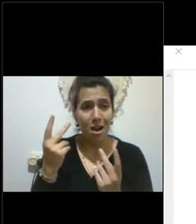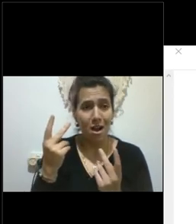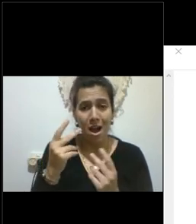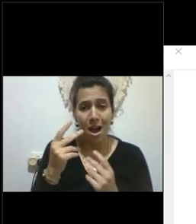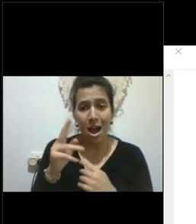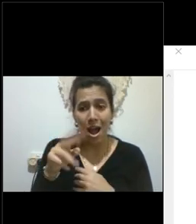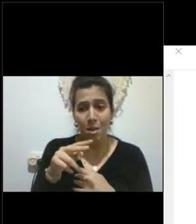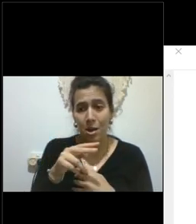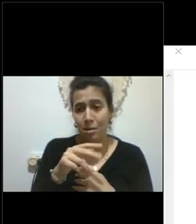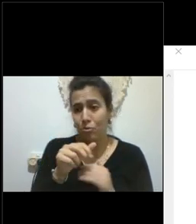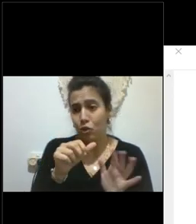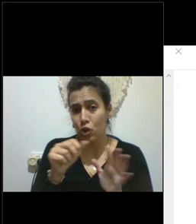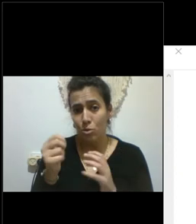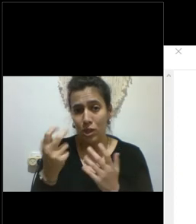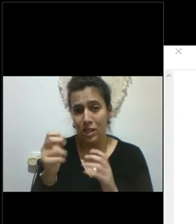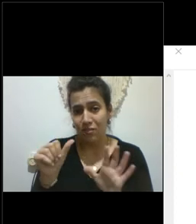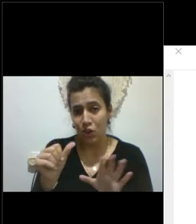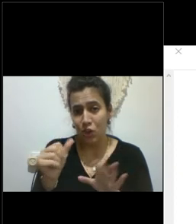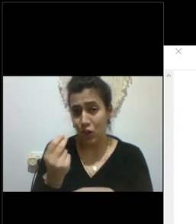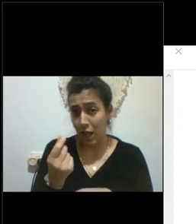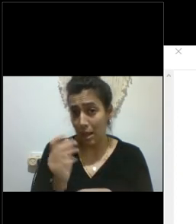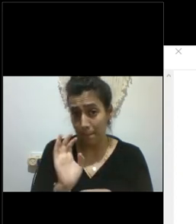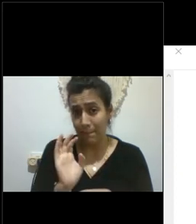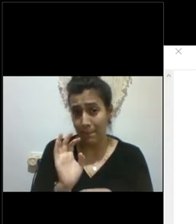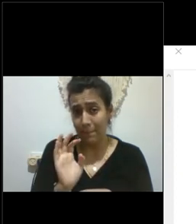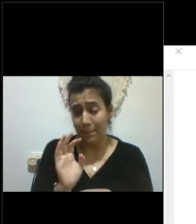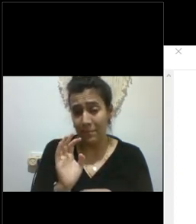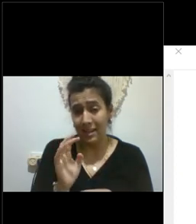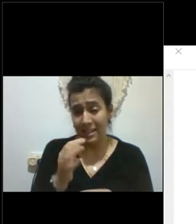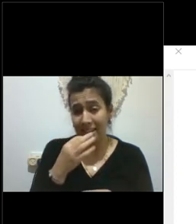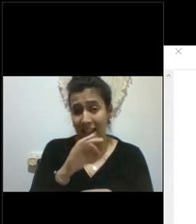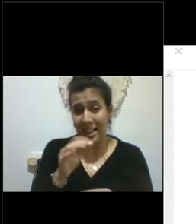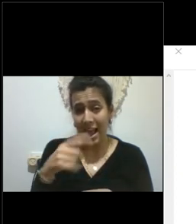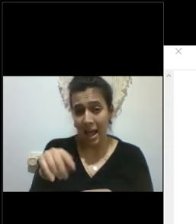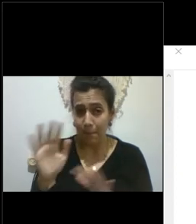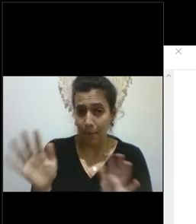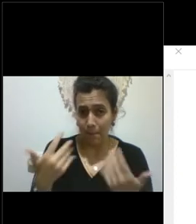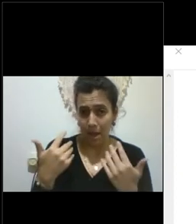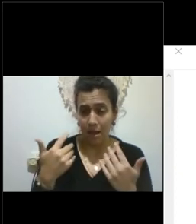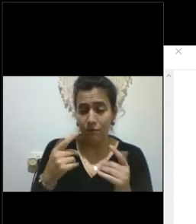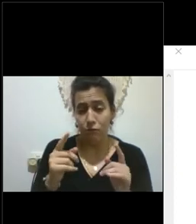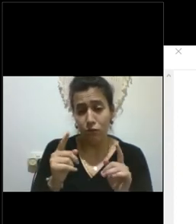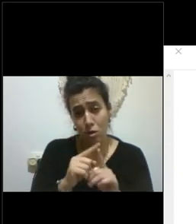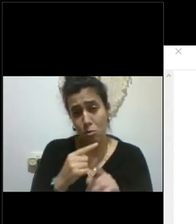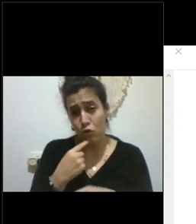2,626 שקלים. אז כדאי לכם למהר, וכמובן, כמו שאמרנו,